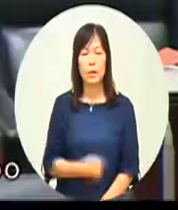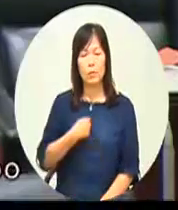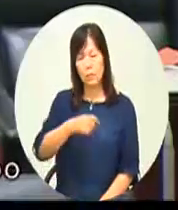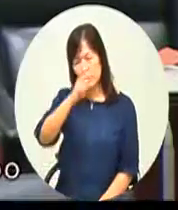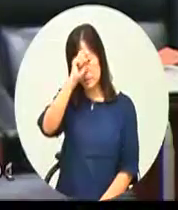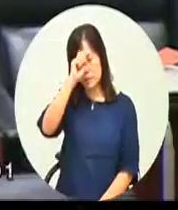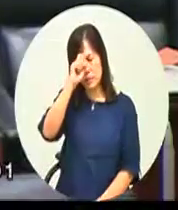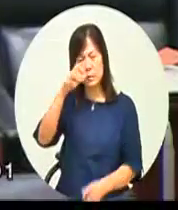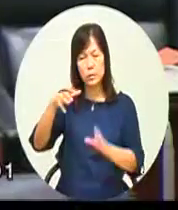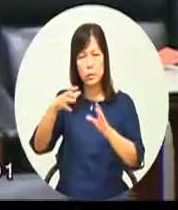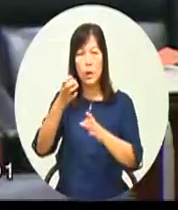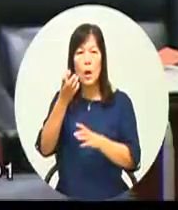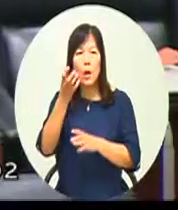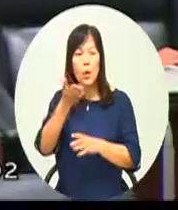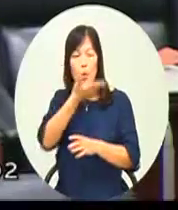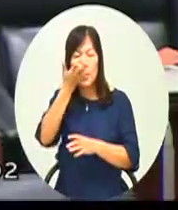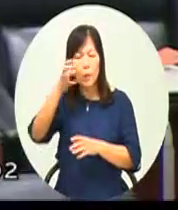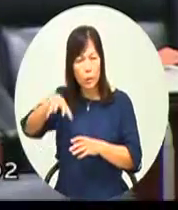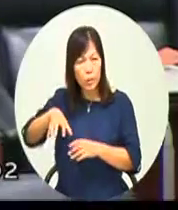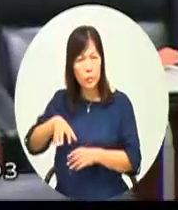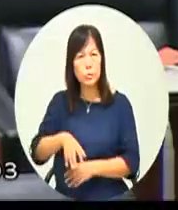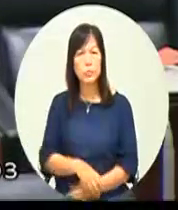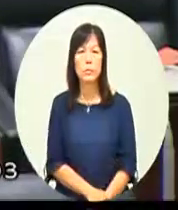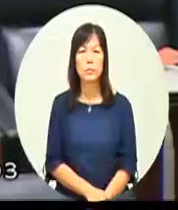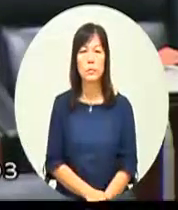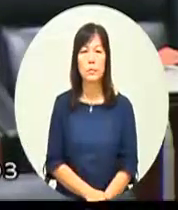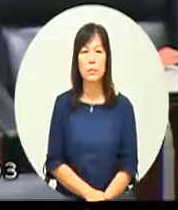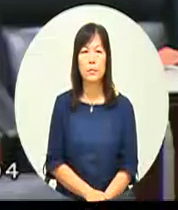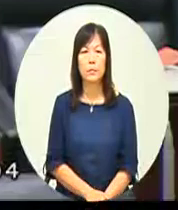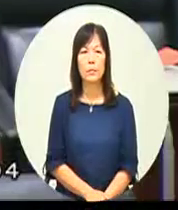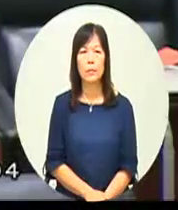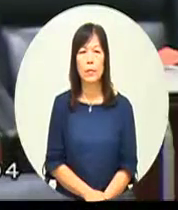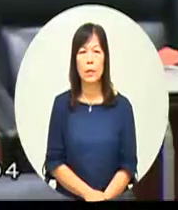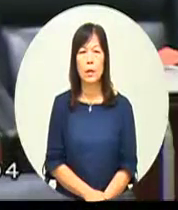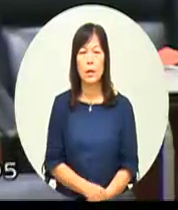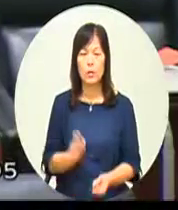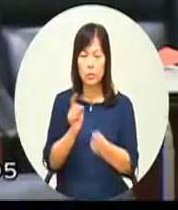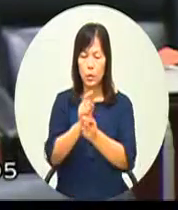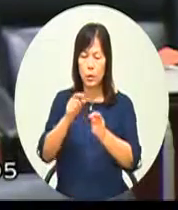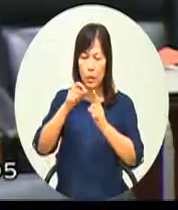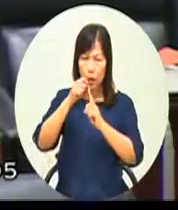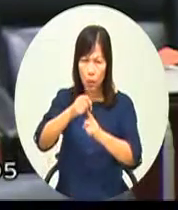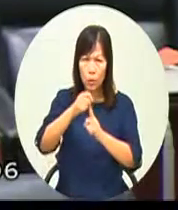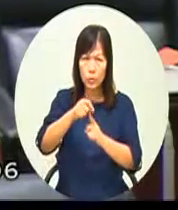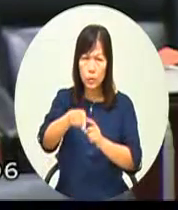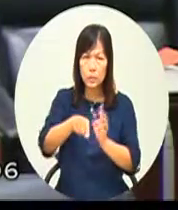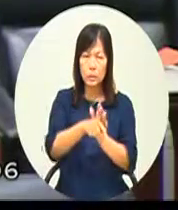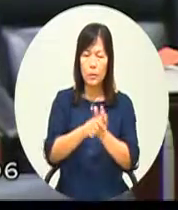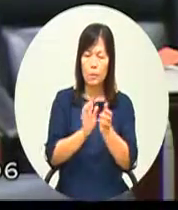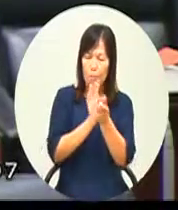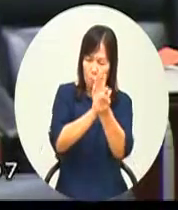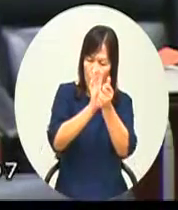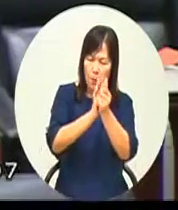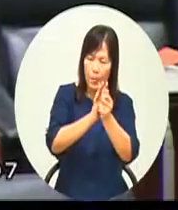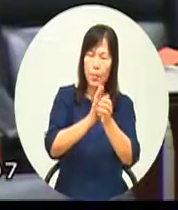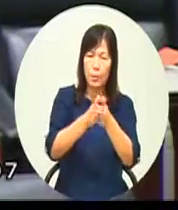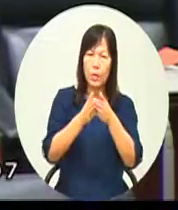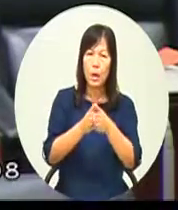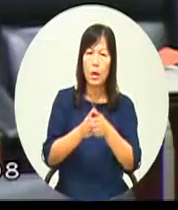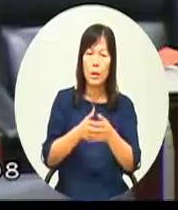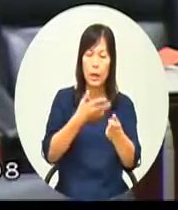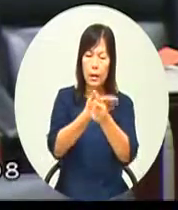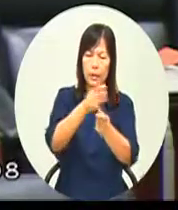观光局哦，针对我们的文化公车哦，要施点力哦，让文化公